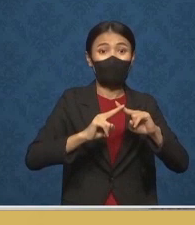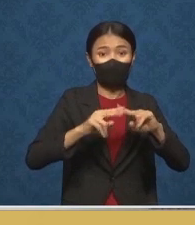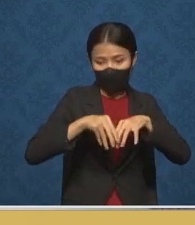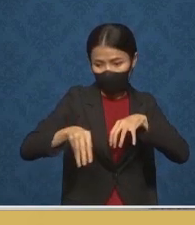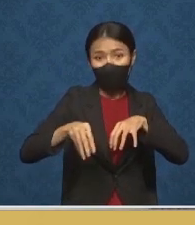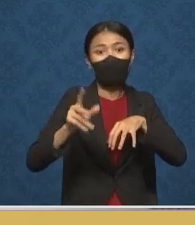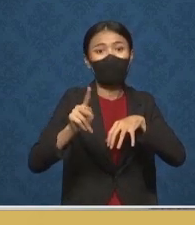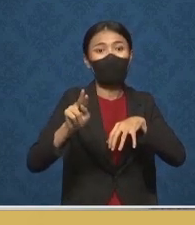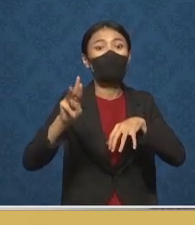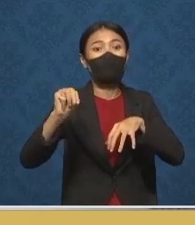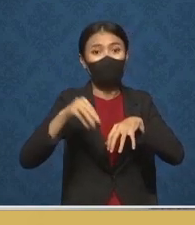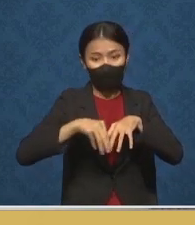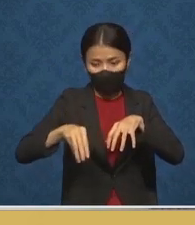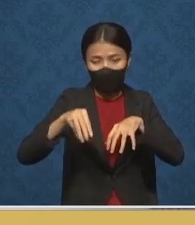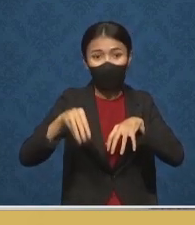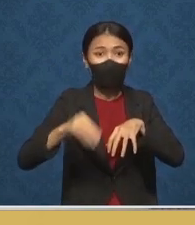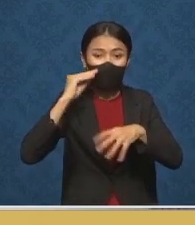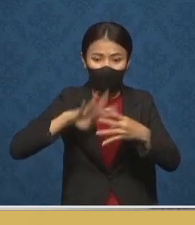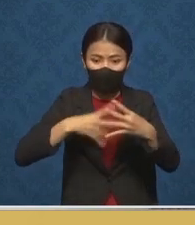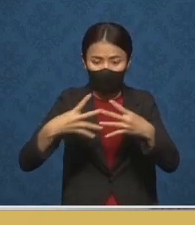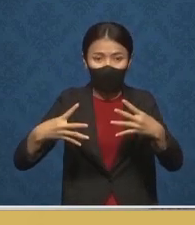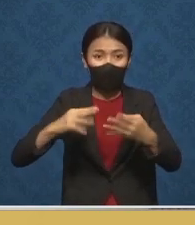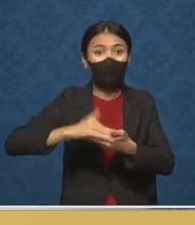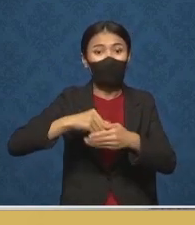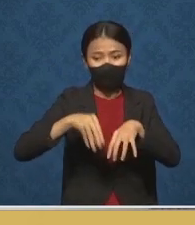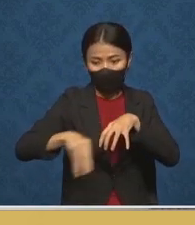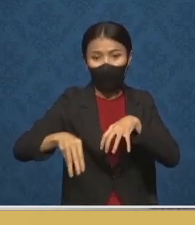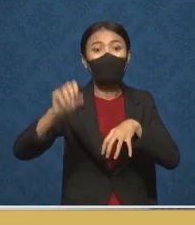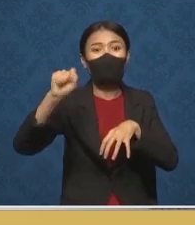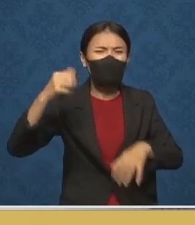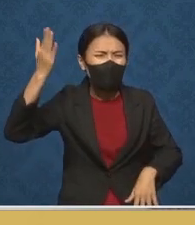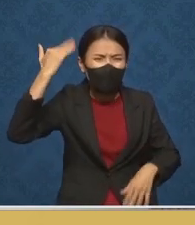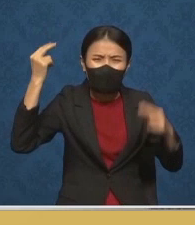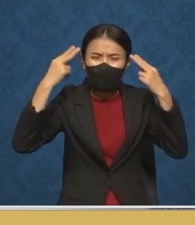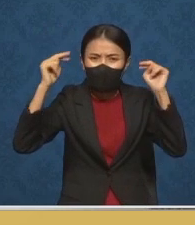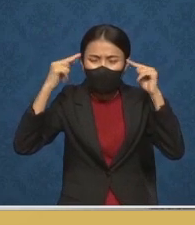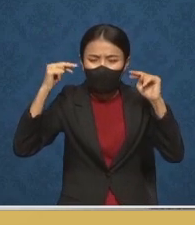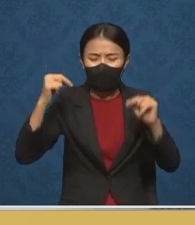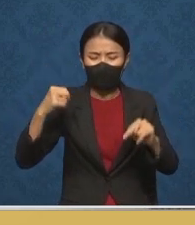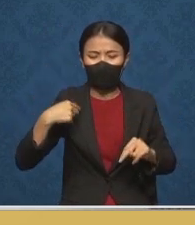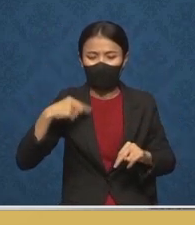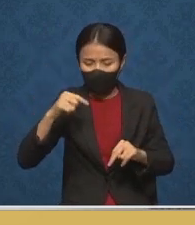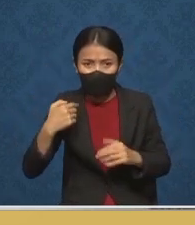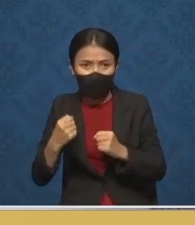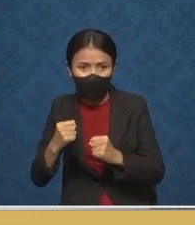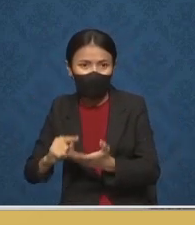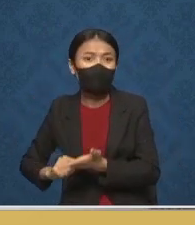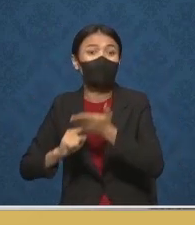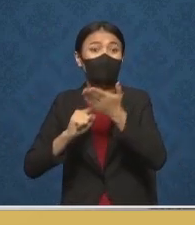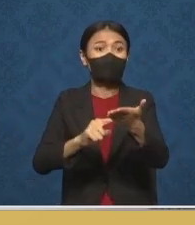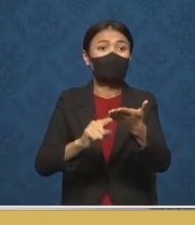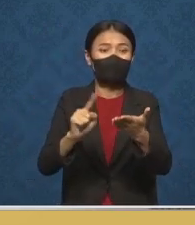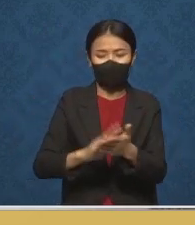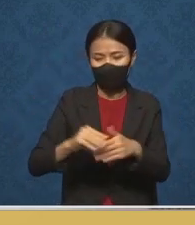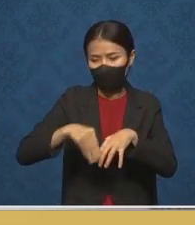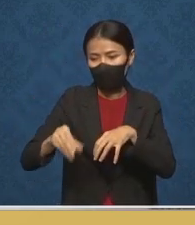เอกชวลิตยงใจยุทธเนี่ยพยายามจะเสนอเข้าครม.ให้ย้อนกลับมาเป็นกรมจากสำนักงานข้าราชการใน